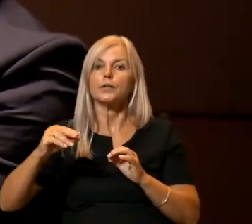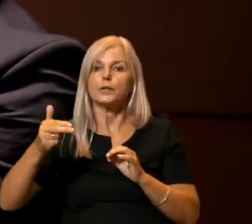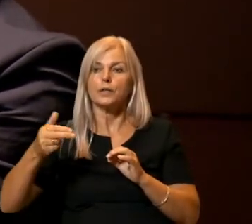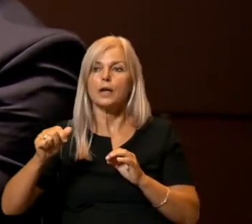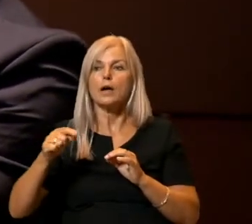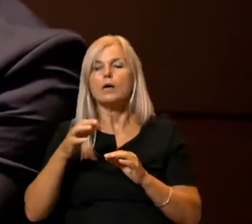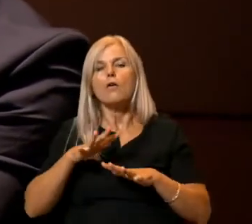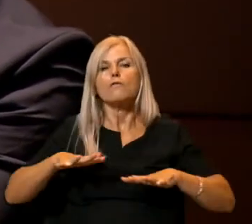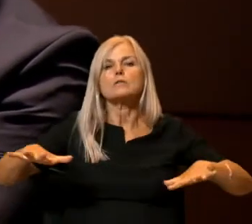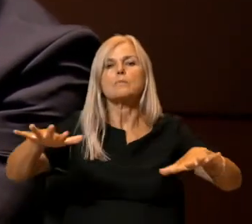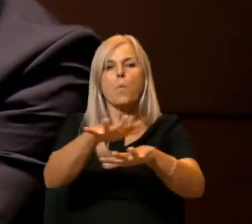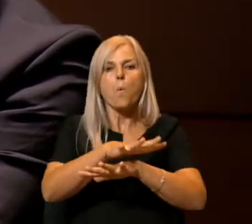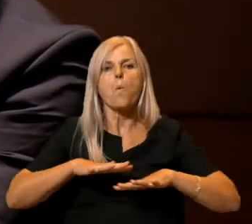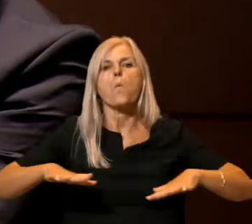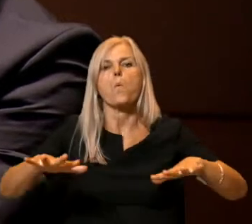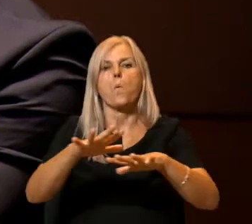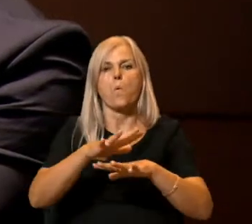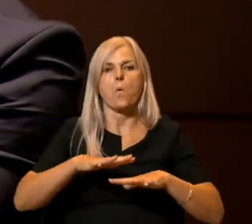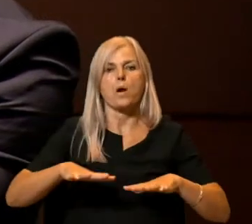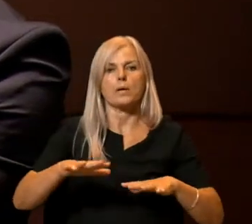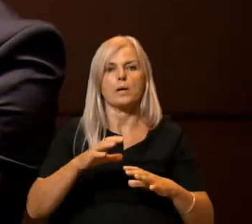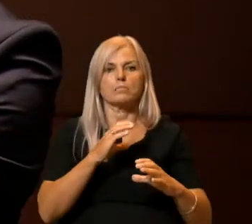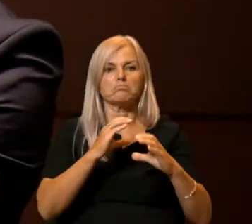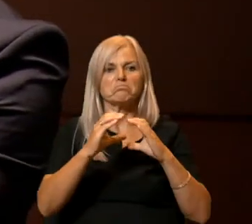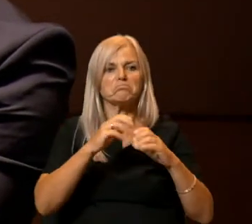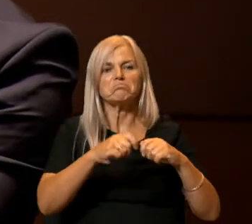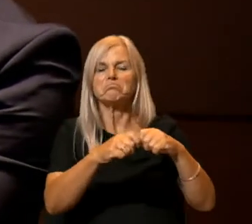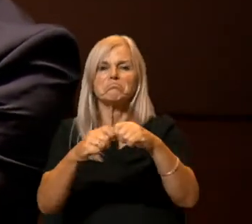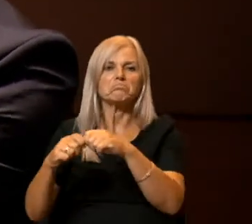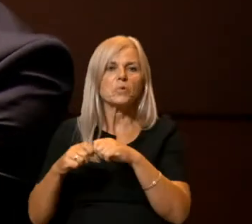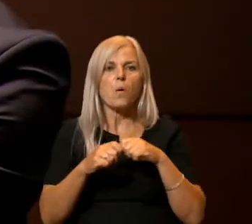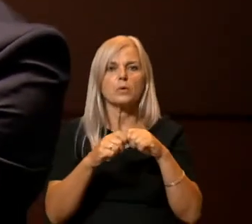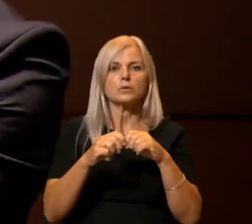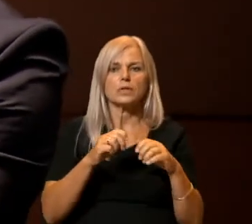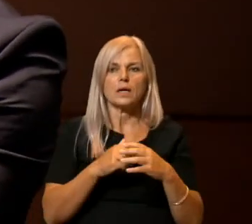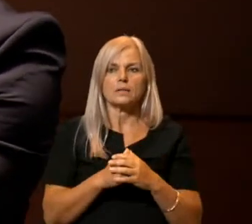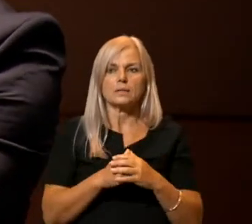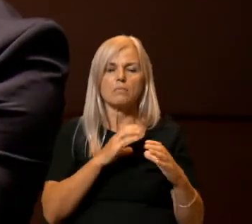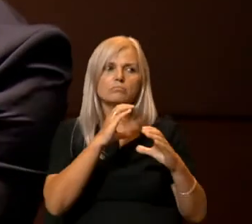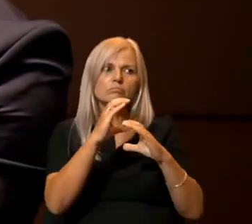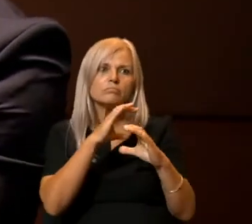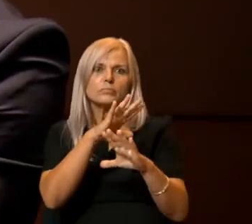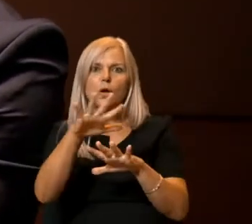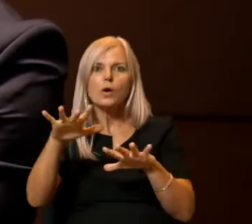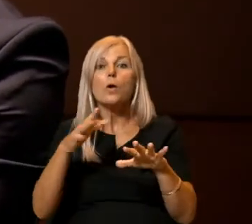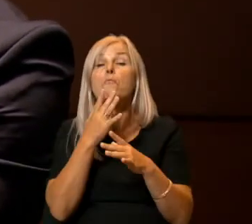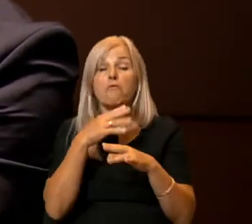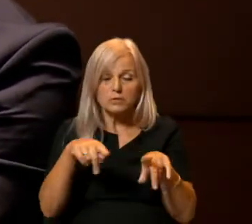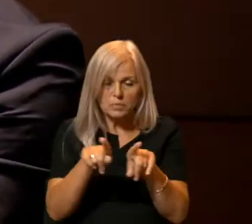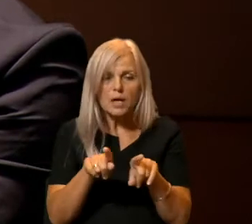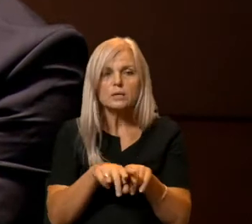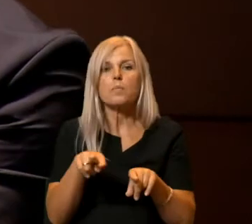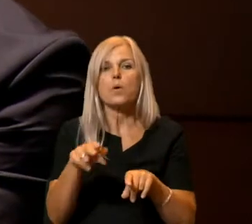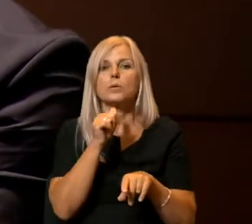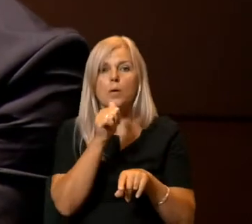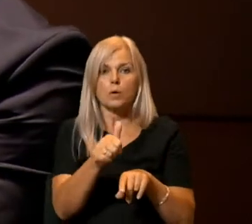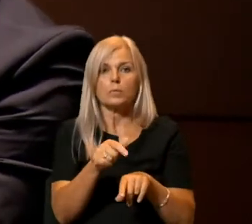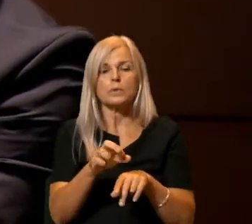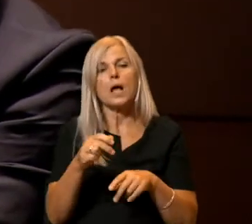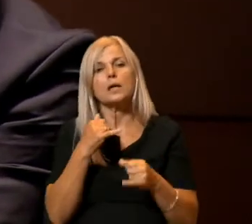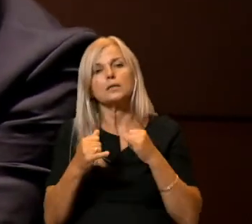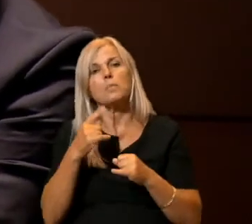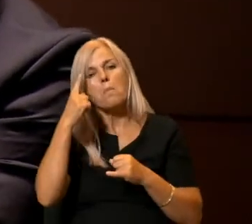wspólnej przestrzeni komunikacyjnej. I tak samo mówiliśmy o tym oczywiście, jeśli chodzi o Unię Europejską, ale jeżeli byśmy się zastanowili